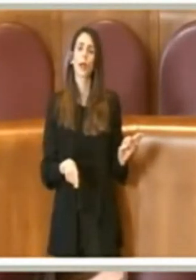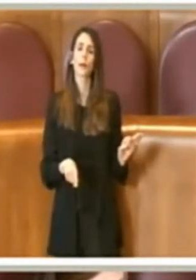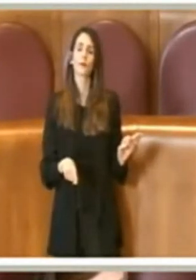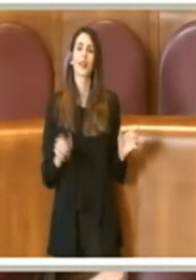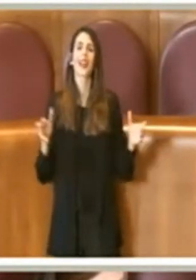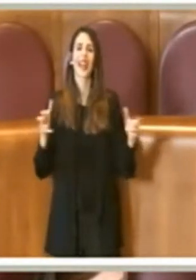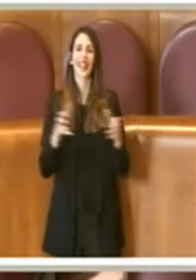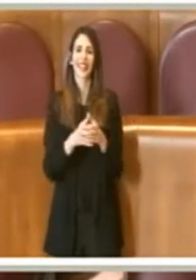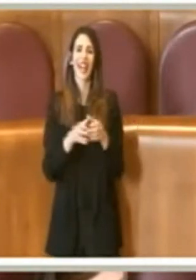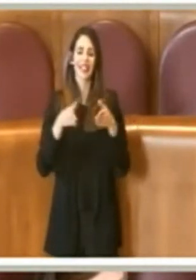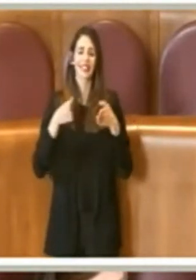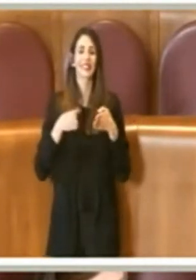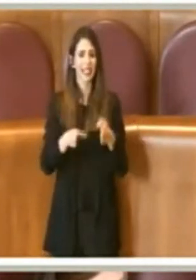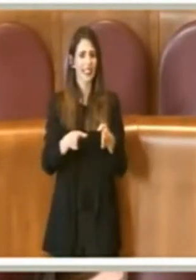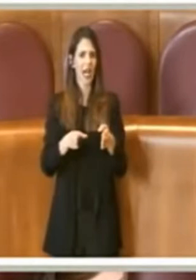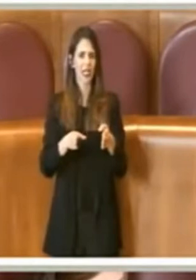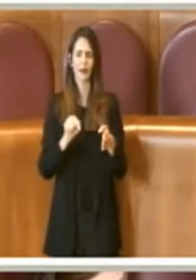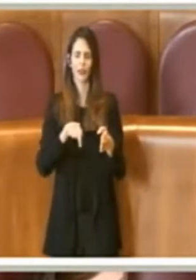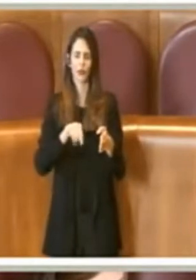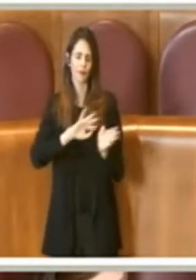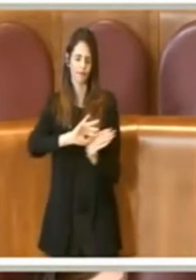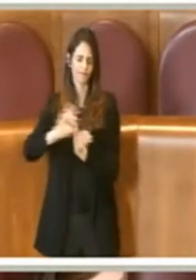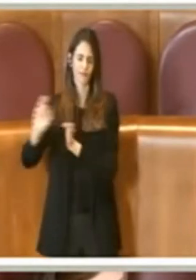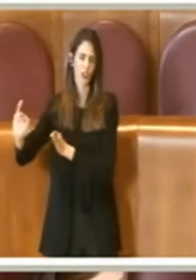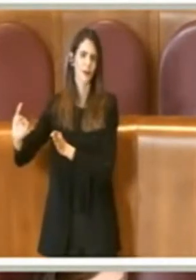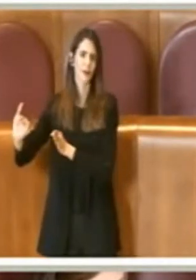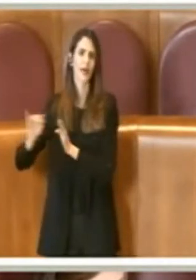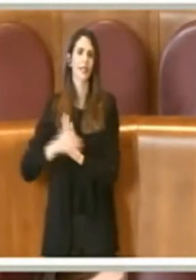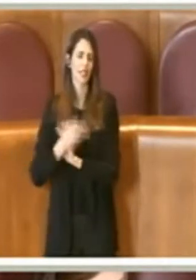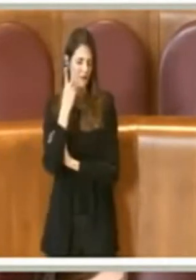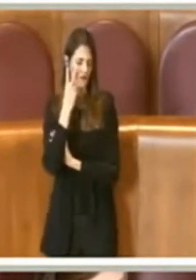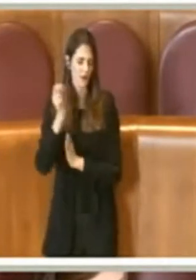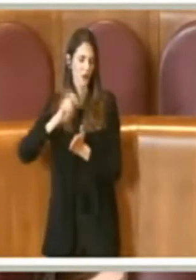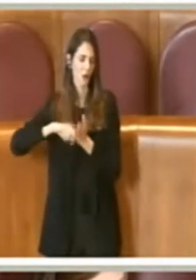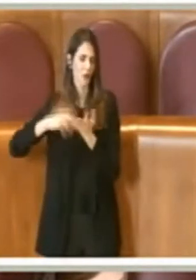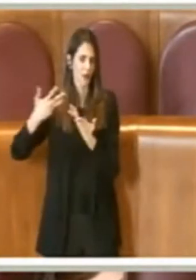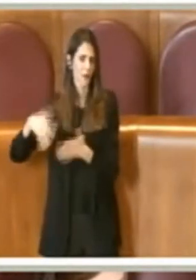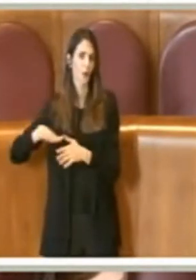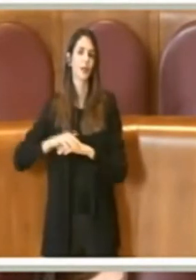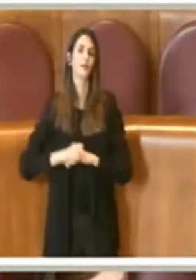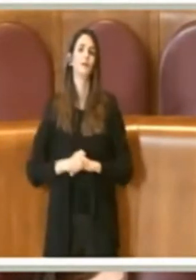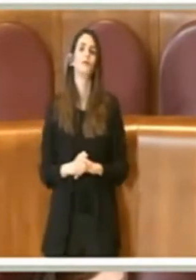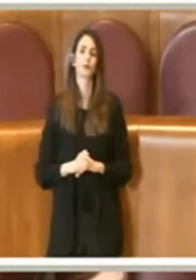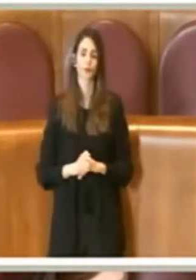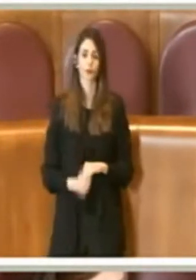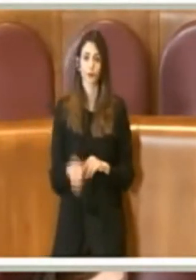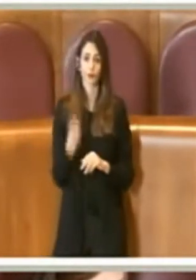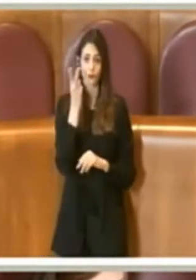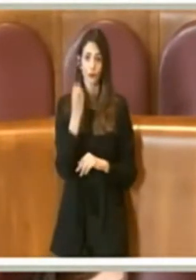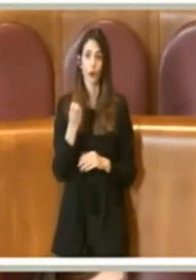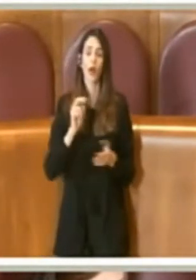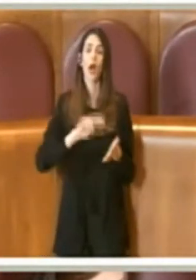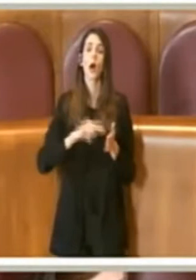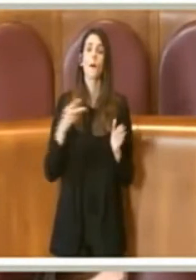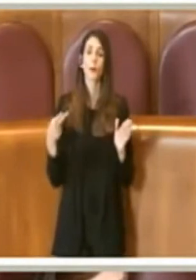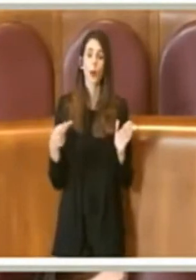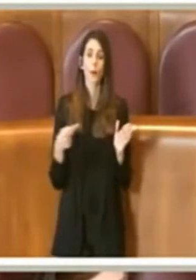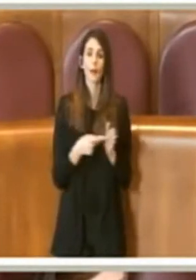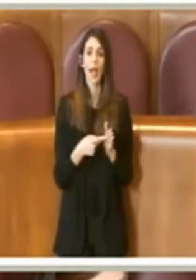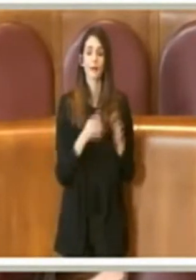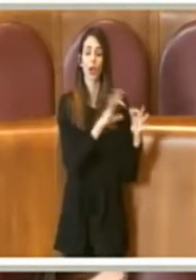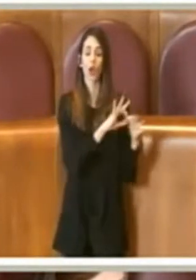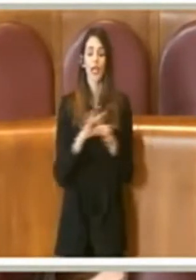questa la fattispecie, c'è una delibera di giunta che prevede dei contributi. Per quanto riguarda le problematiche che impattano